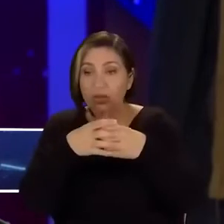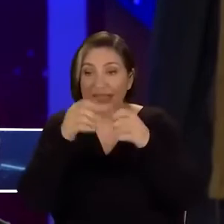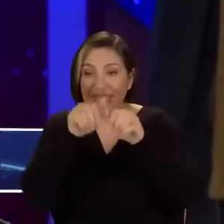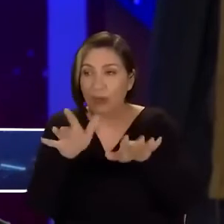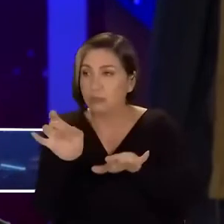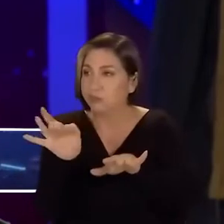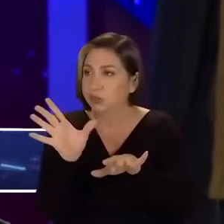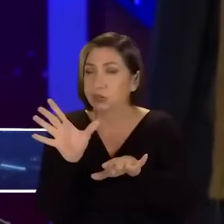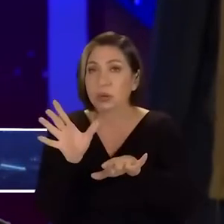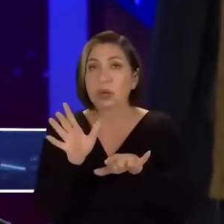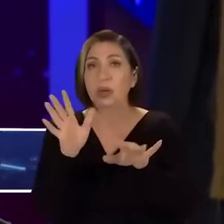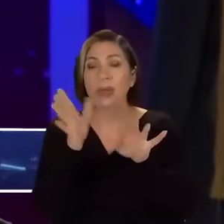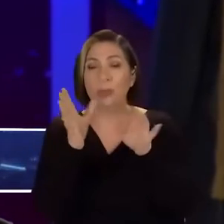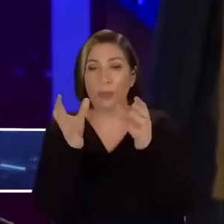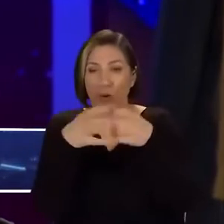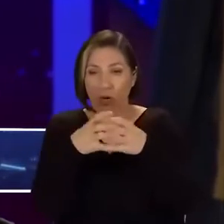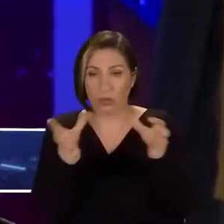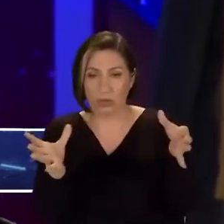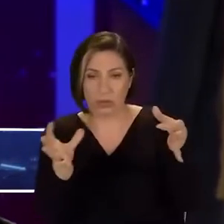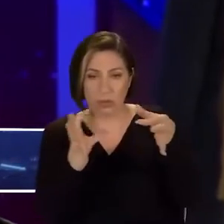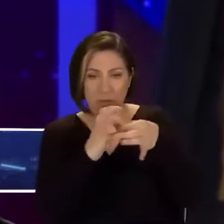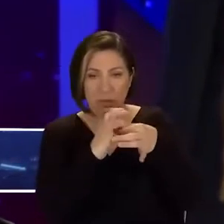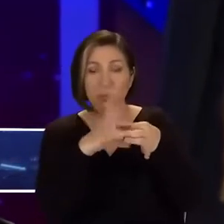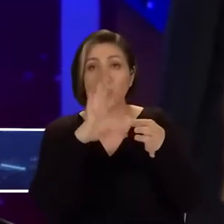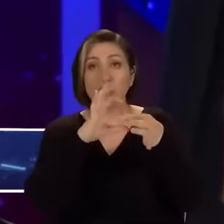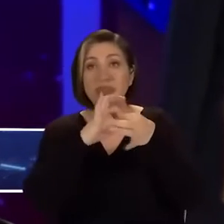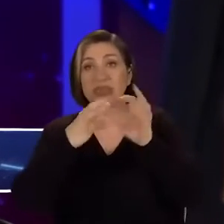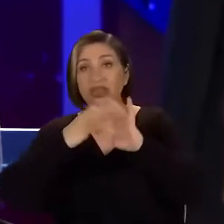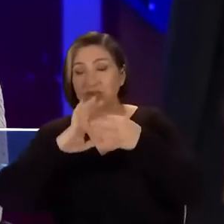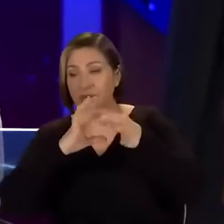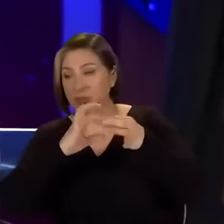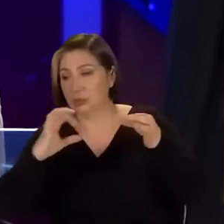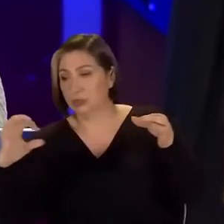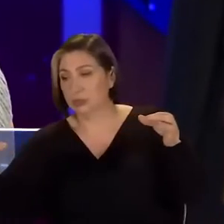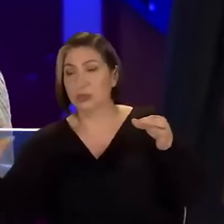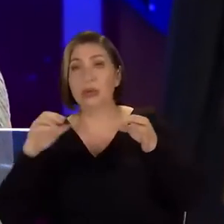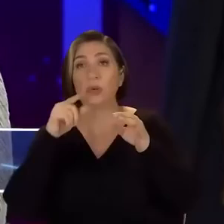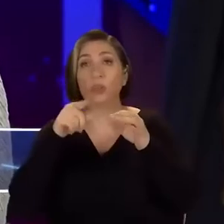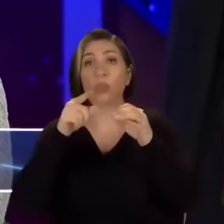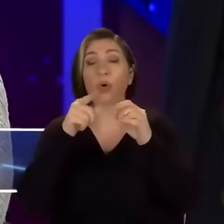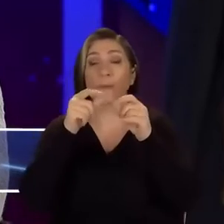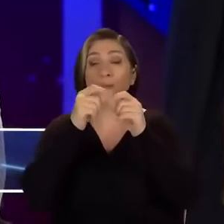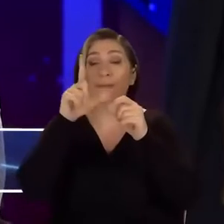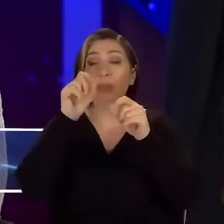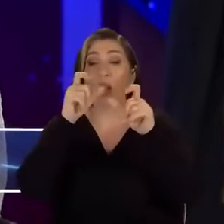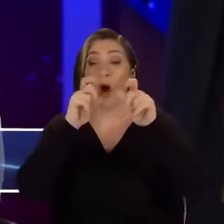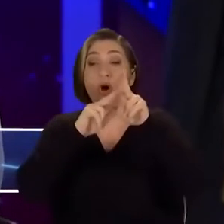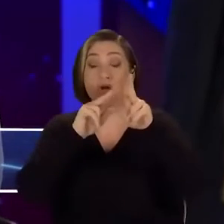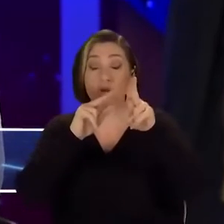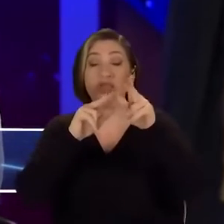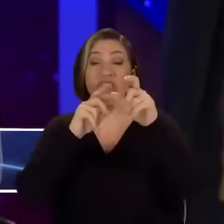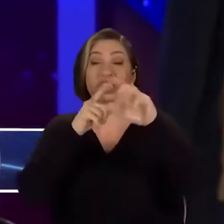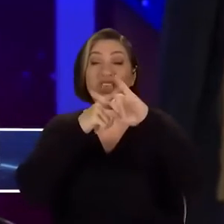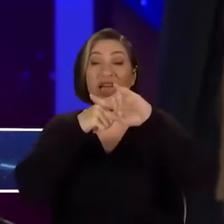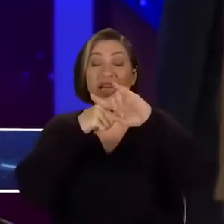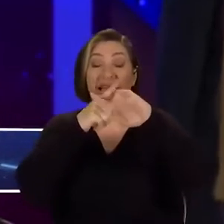atılıyor. Diğer iki blok birleşiyor. Bu yüzden zincir diye biz Türkçe'ye çeviriyoruz. Bu chain, bloklar chain'i bu. Bu iki